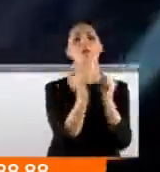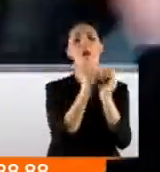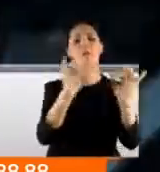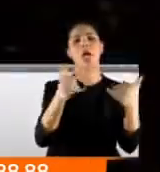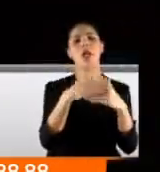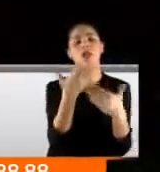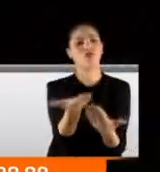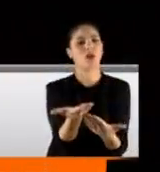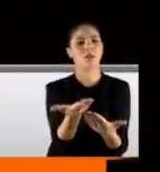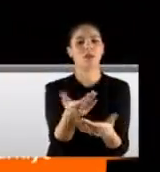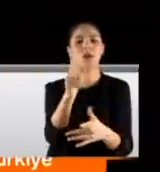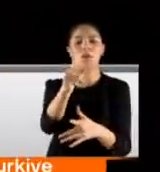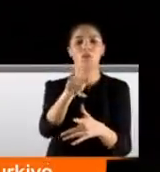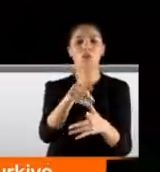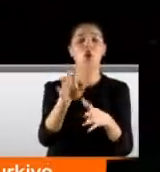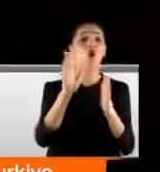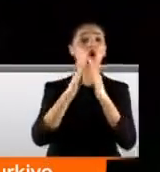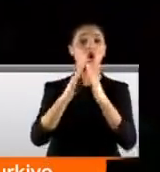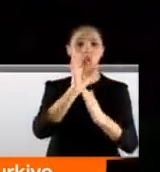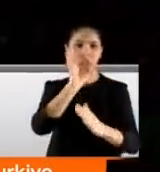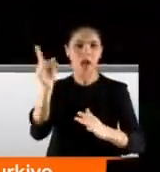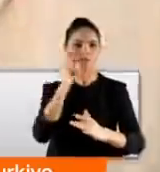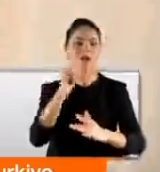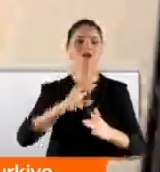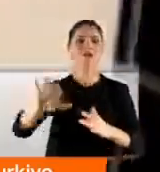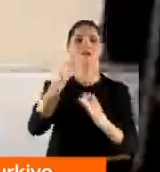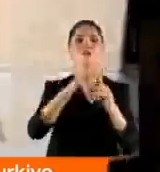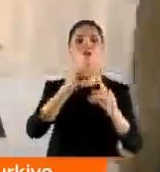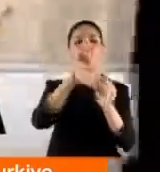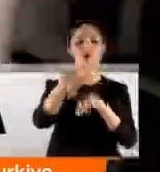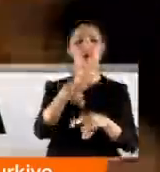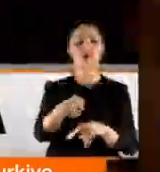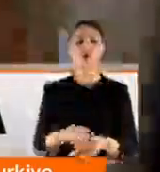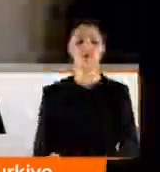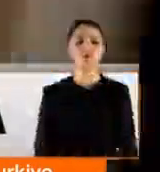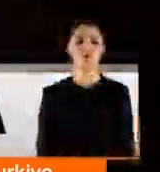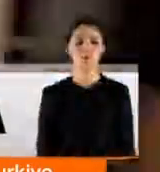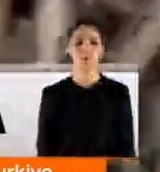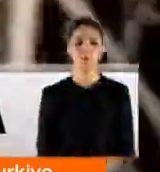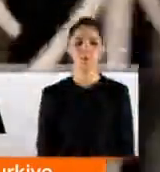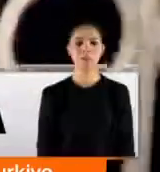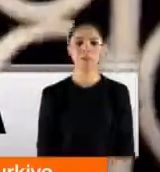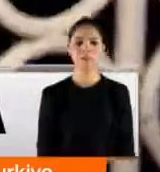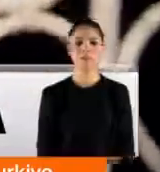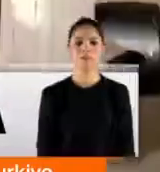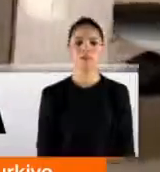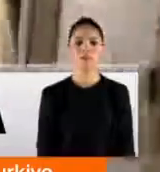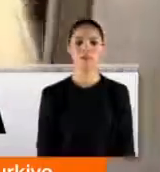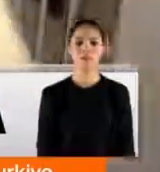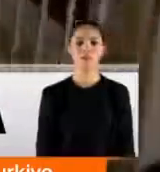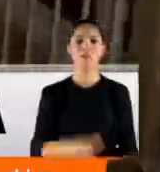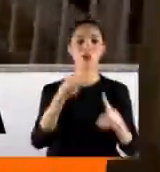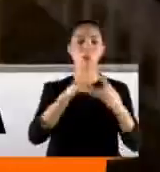eğlence düzenlediler. Ta ki komşuların ihbarına kadar. Evet, şu an giriş yaptılar. Evet, şu an polis ekipleri.